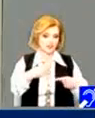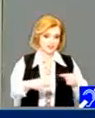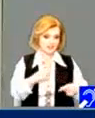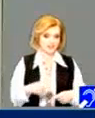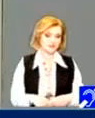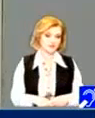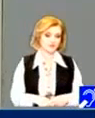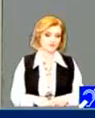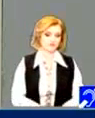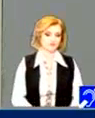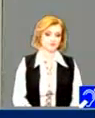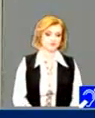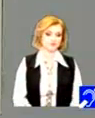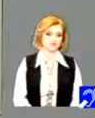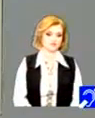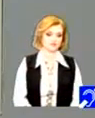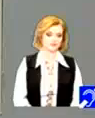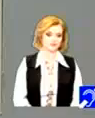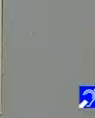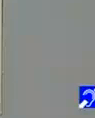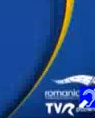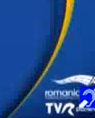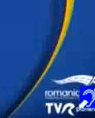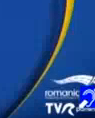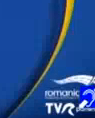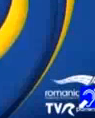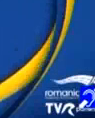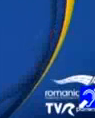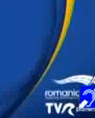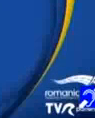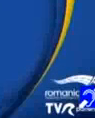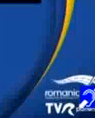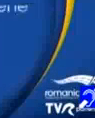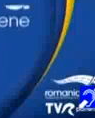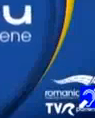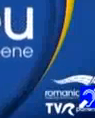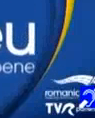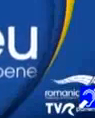de Cooperarea Austriacă pentru Dezvoltare.